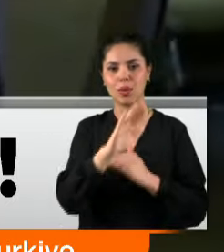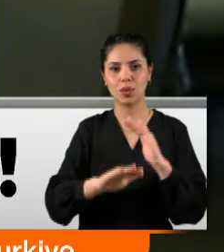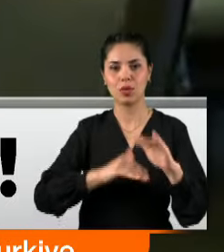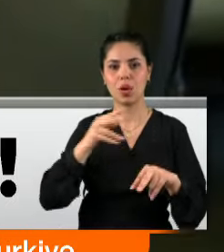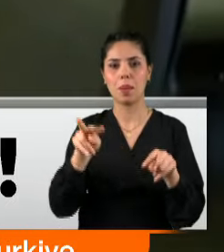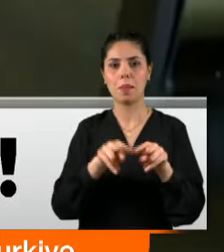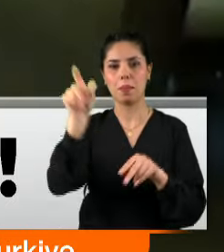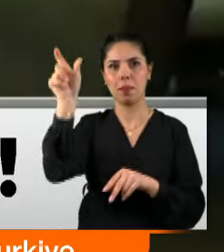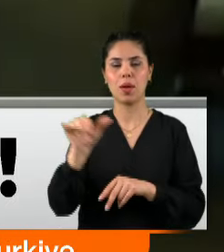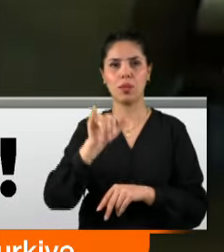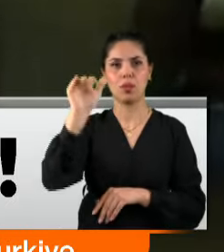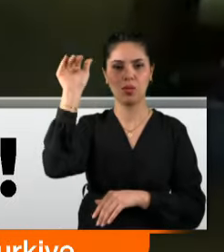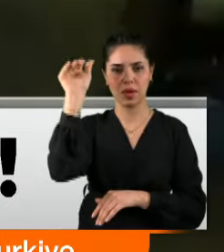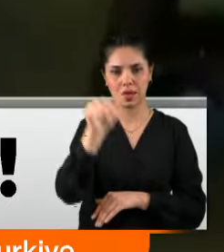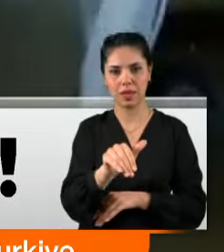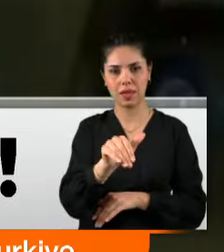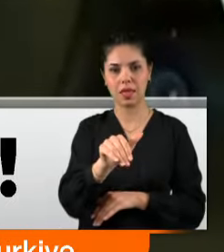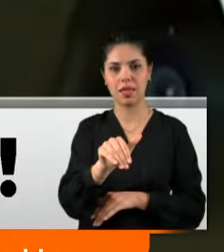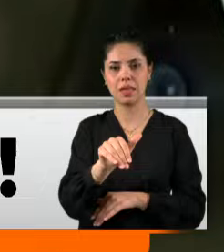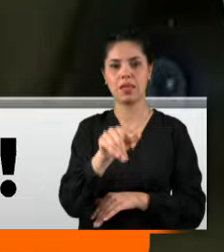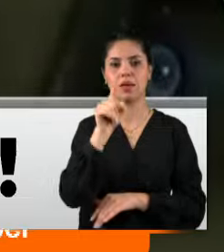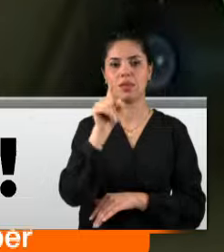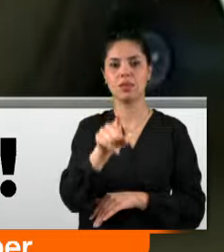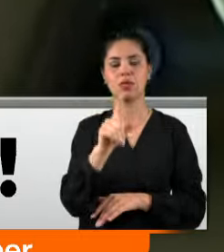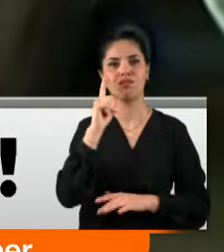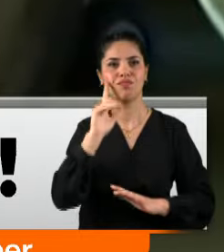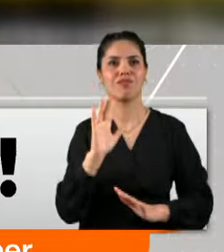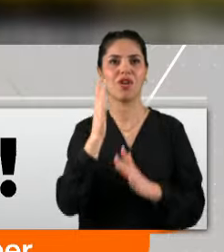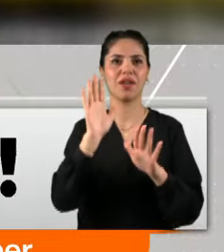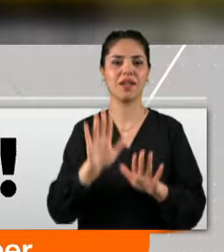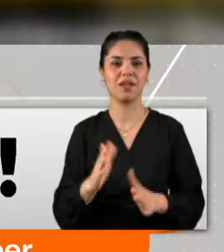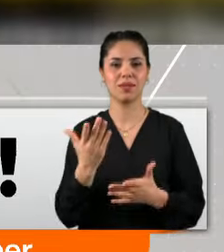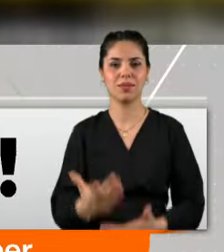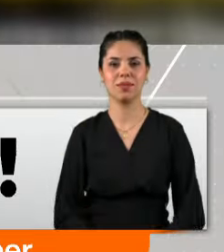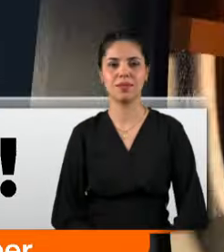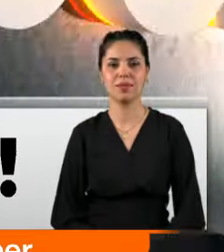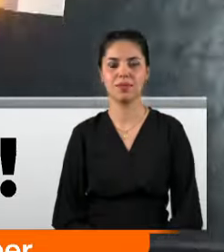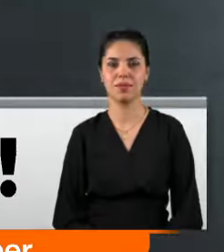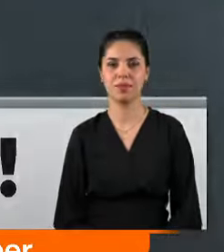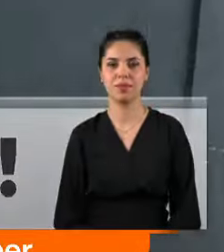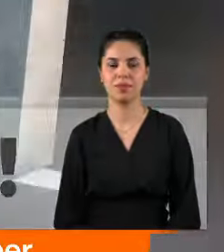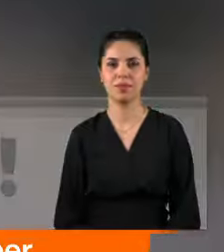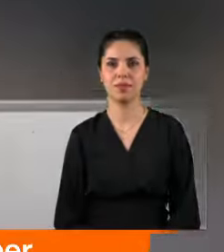Meloni uçaktan indi ve ziyaretten geriye bu diplomatik şaşkınlık kaldı.